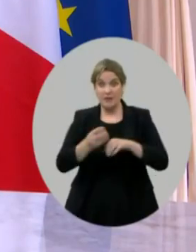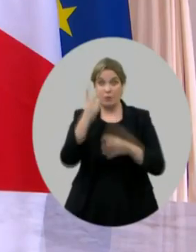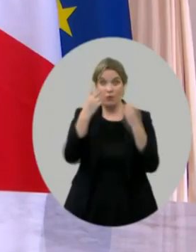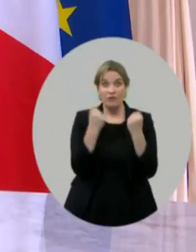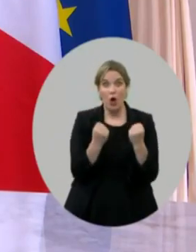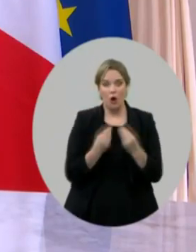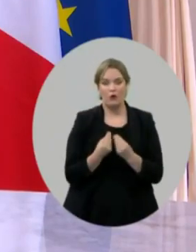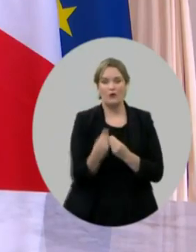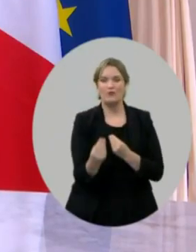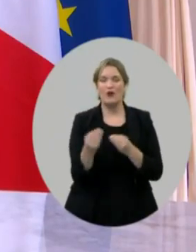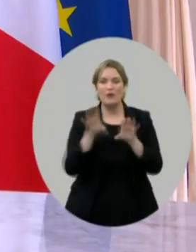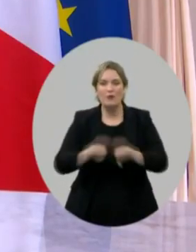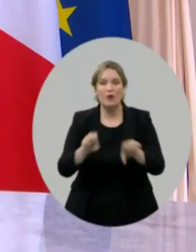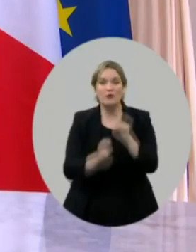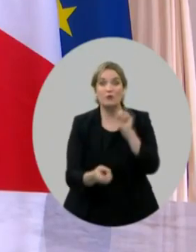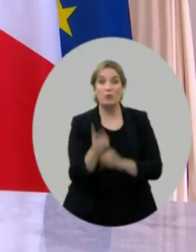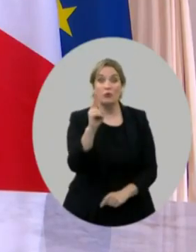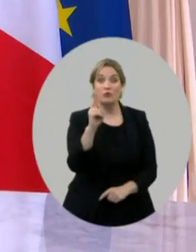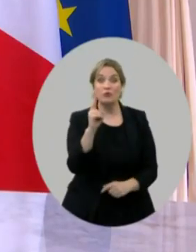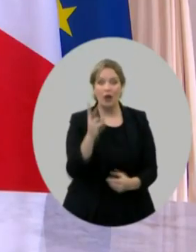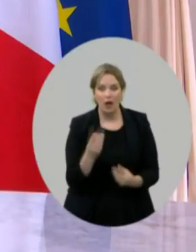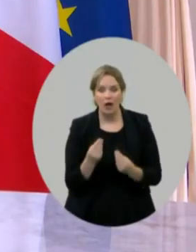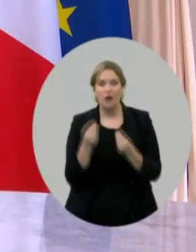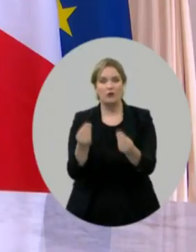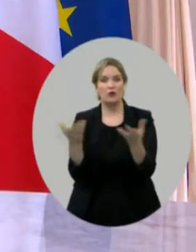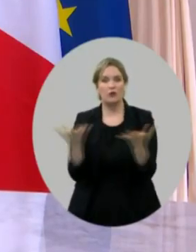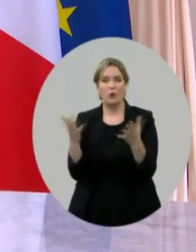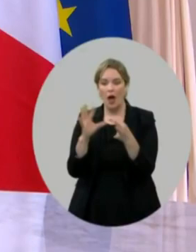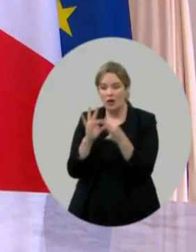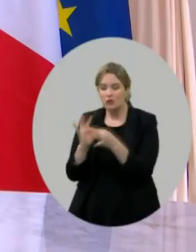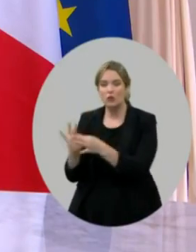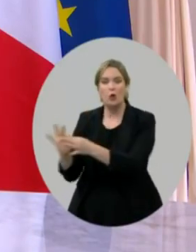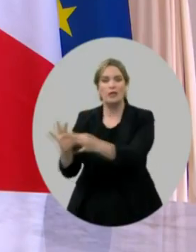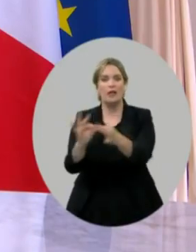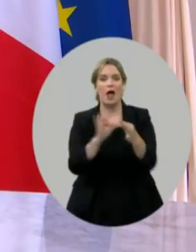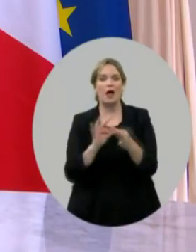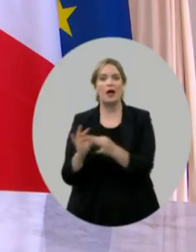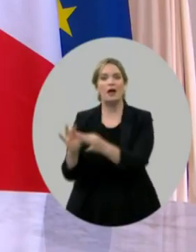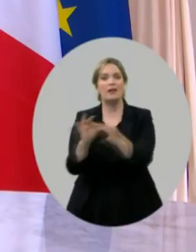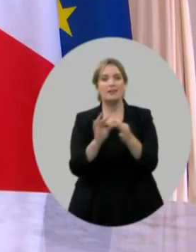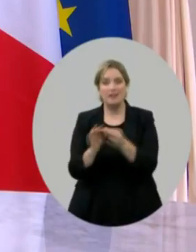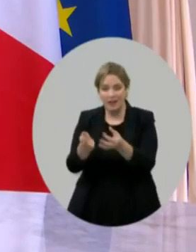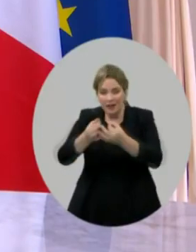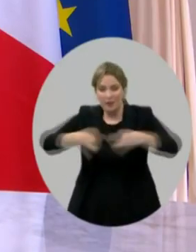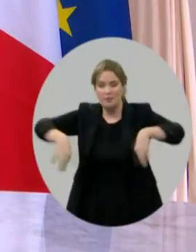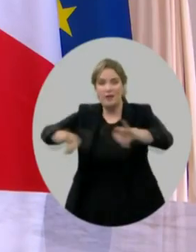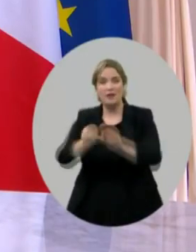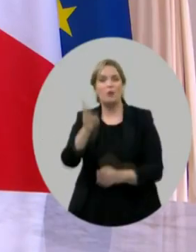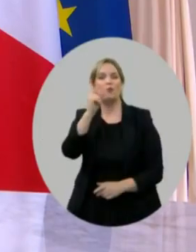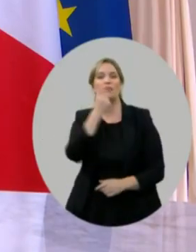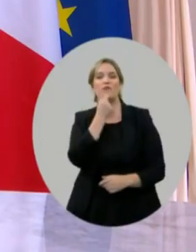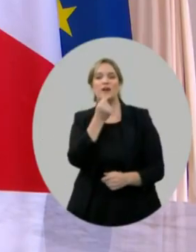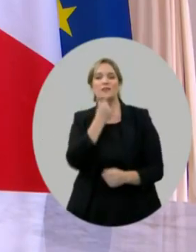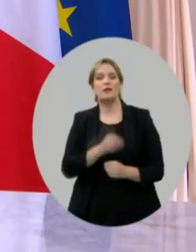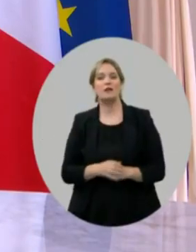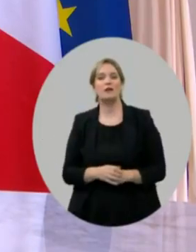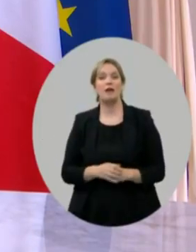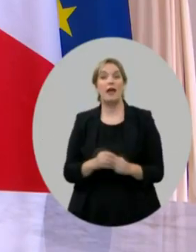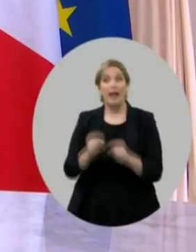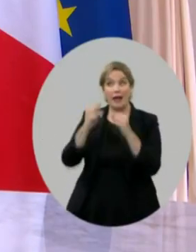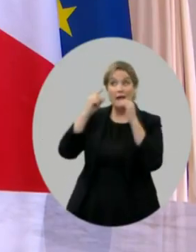produit davantage, peut justement assurer la solidarité sur le sol national et avoir une